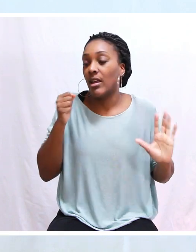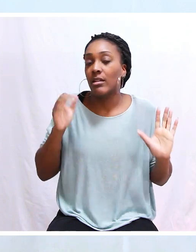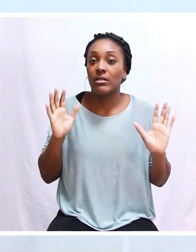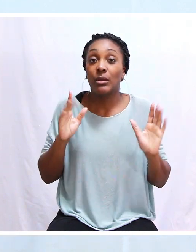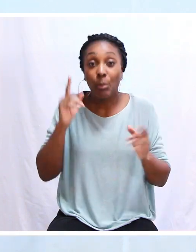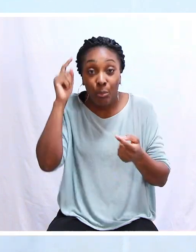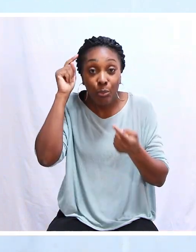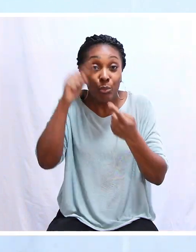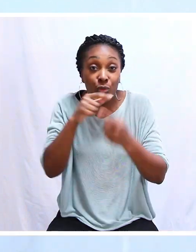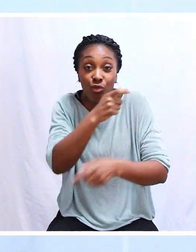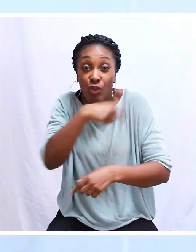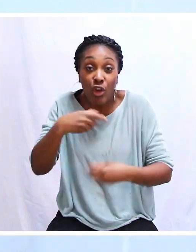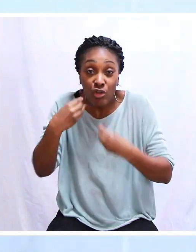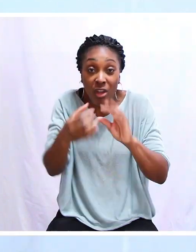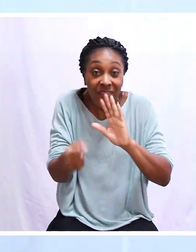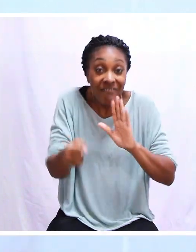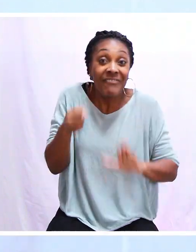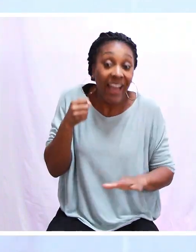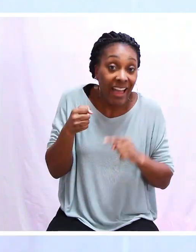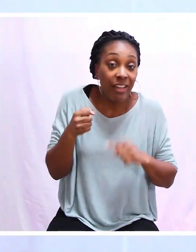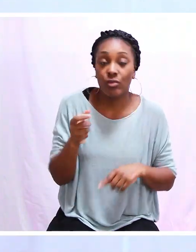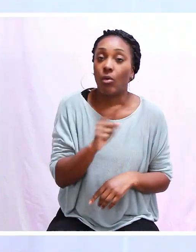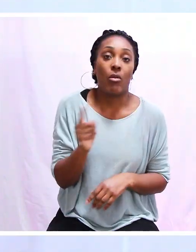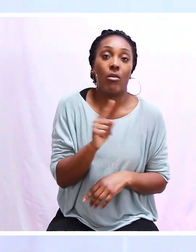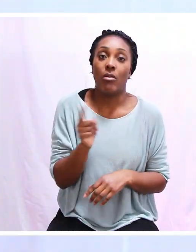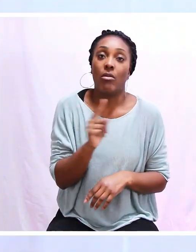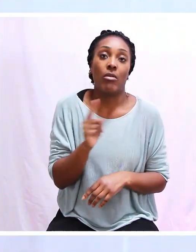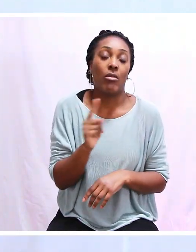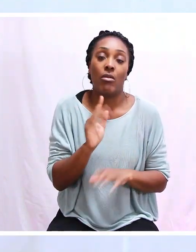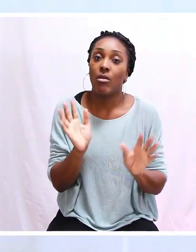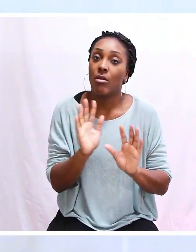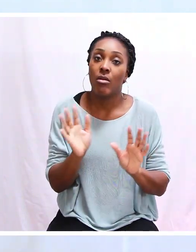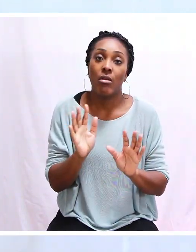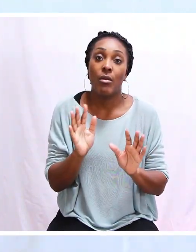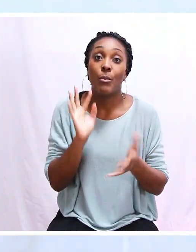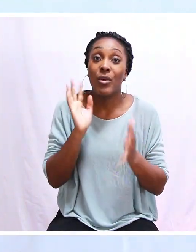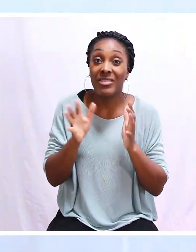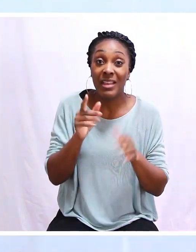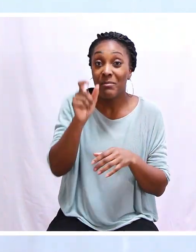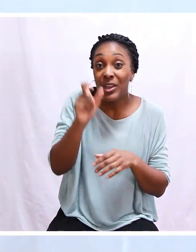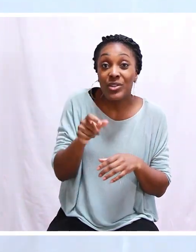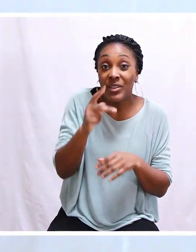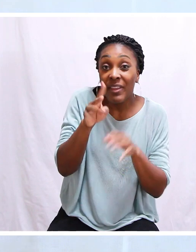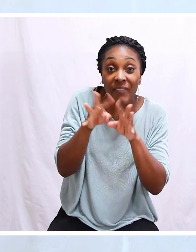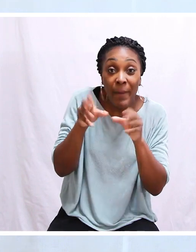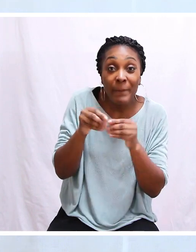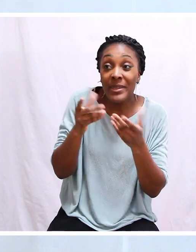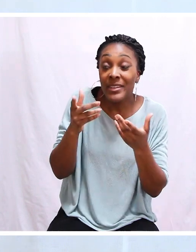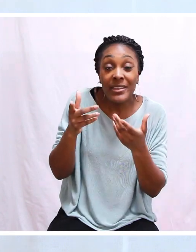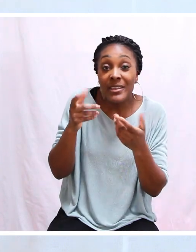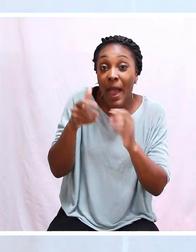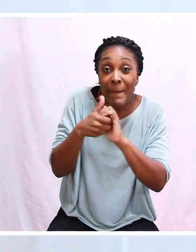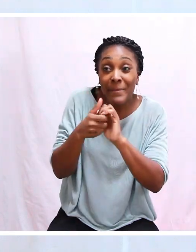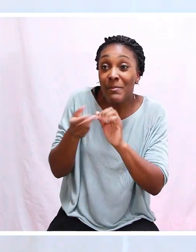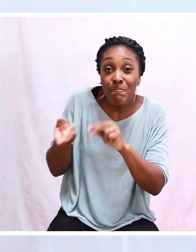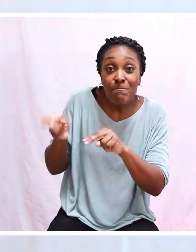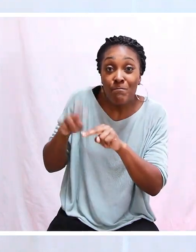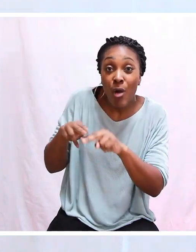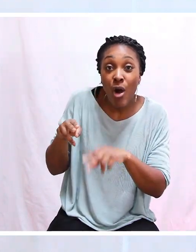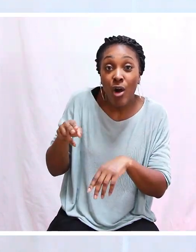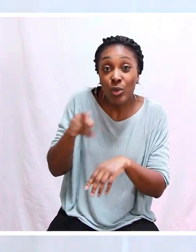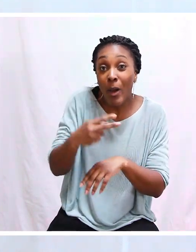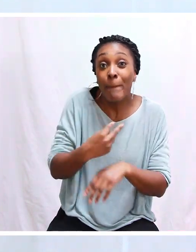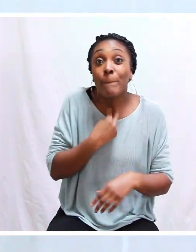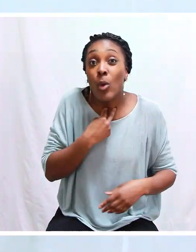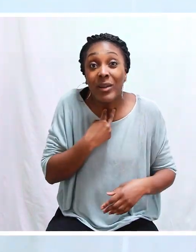but du deuil. Et peut-être c'est ton cas aujourd'hui ou peut-être tu as perdu quelqu'un, d'un être cher et là aujourd'hui tu es bloqué. Et Dieu veut te libérer